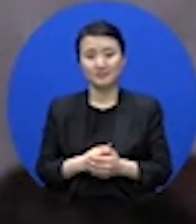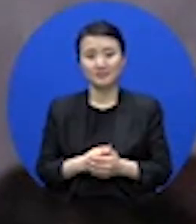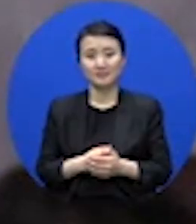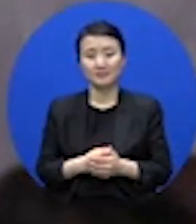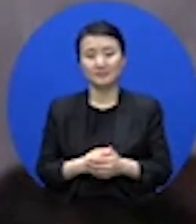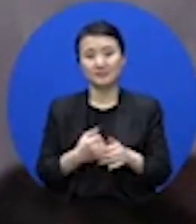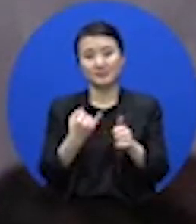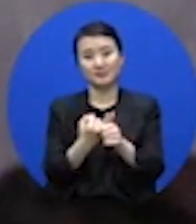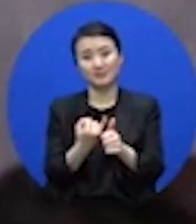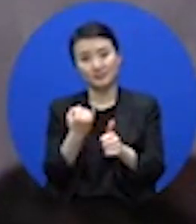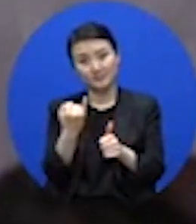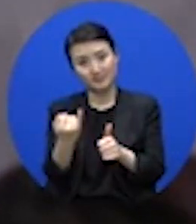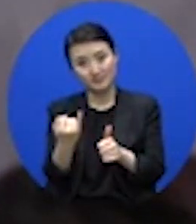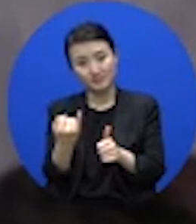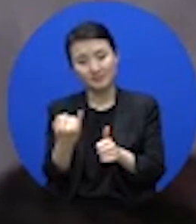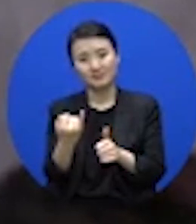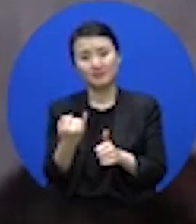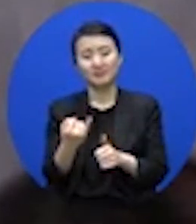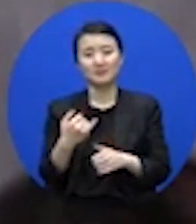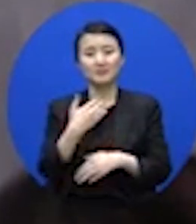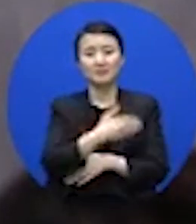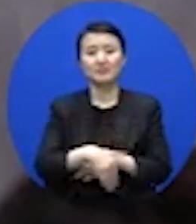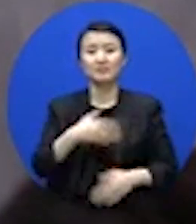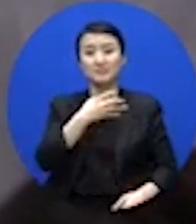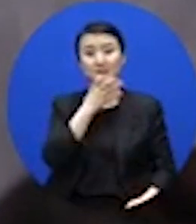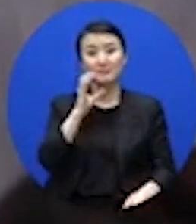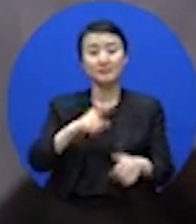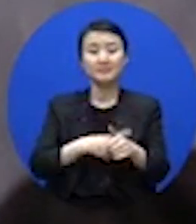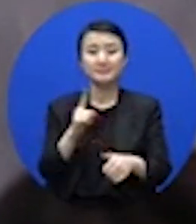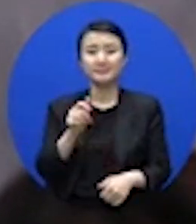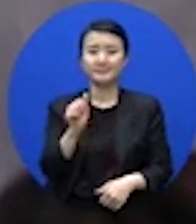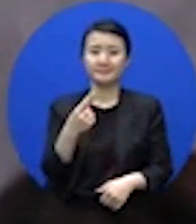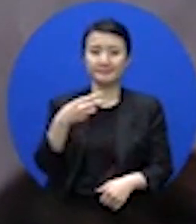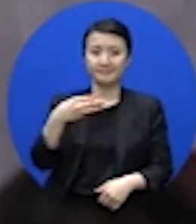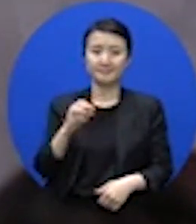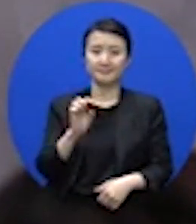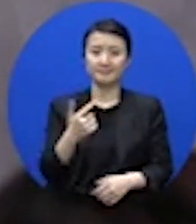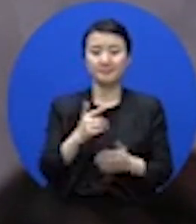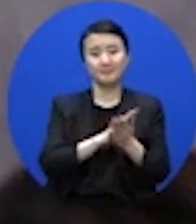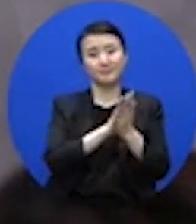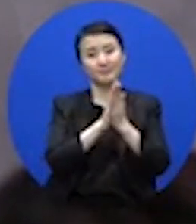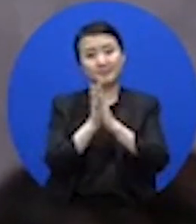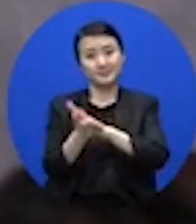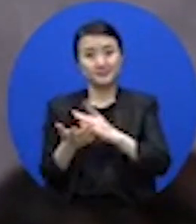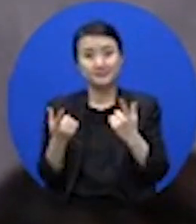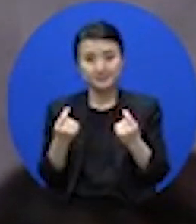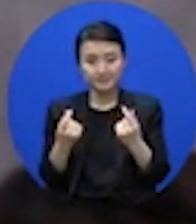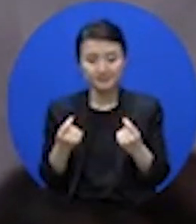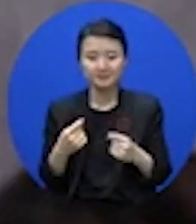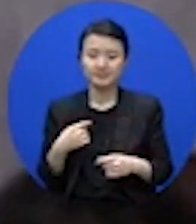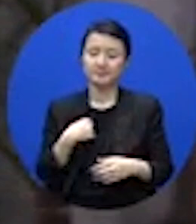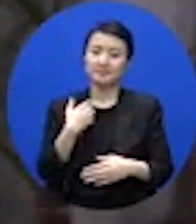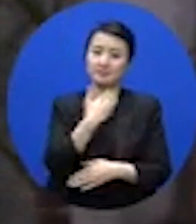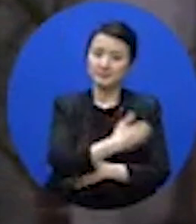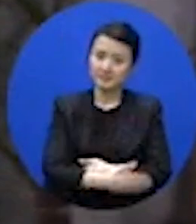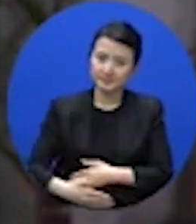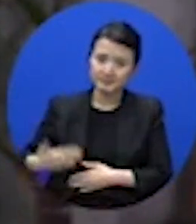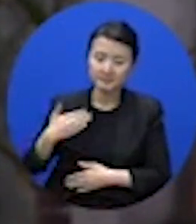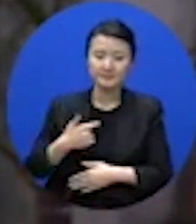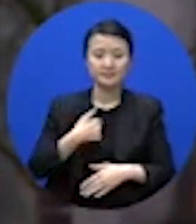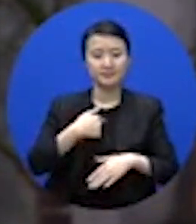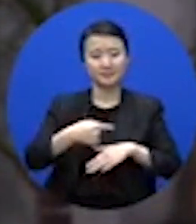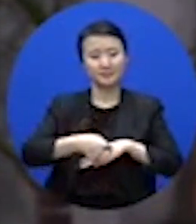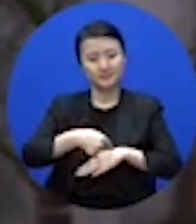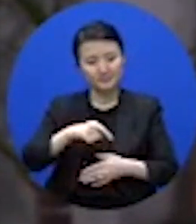그러면서 호르몬의 변화가 와요. 이 호르몬의 변화는 나의 몸과 나의 마음, 내가